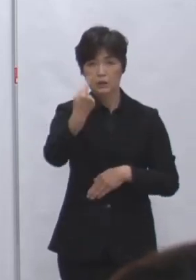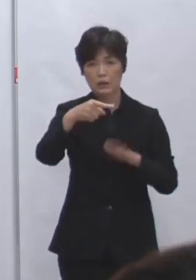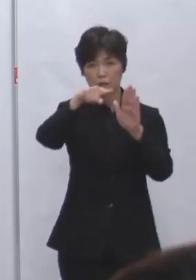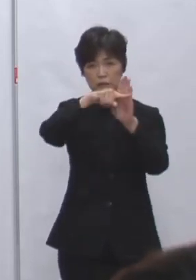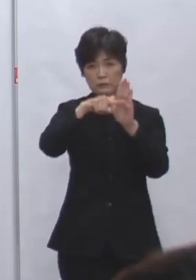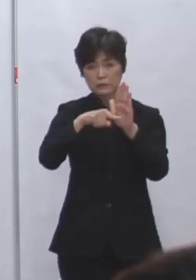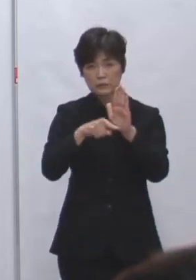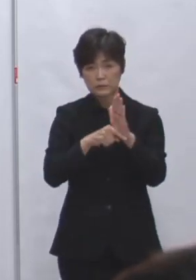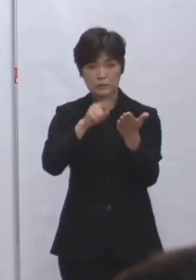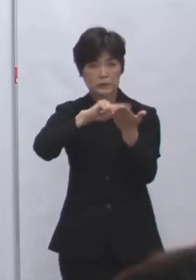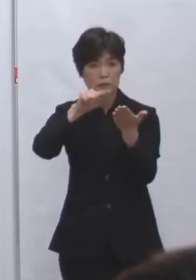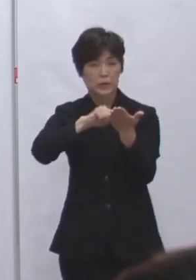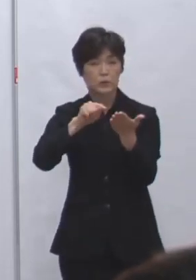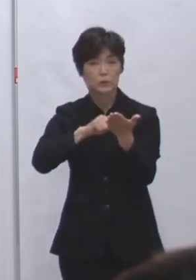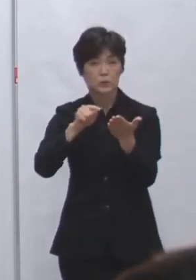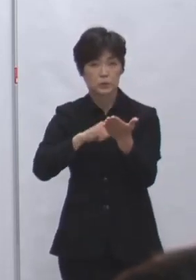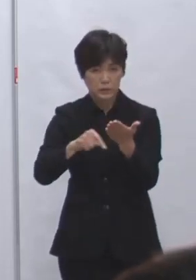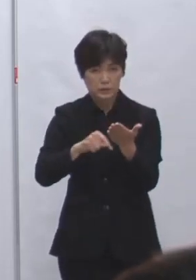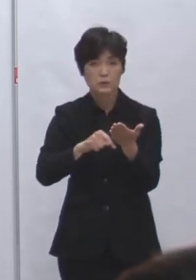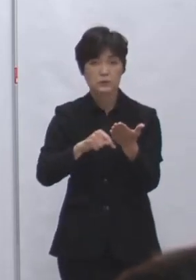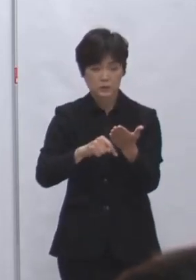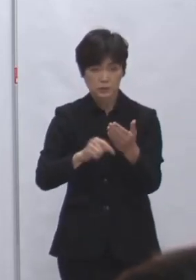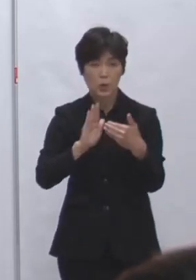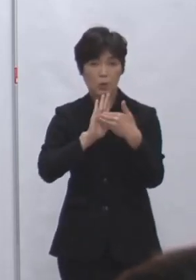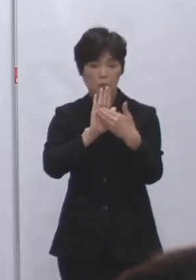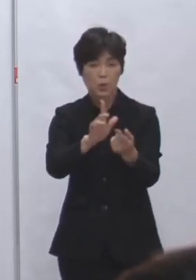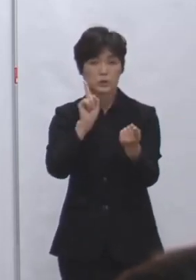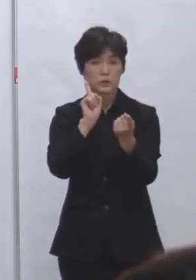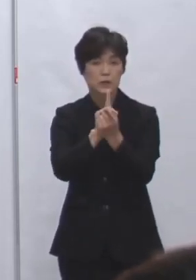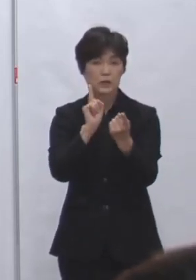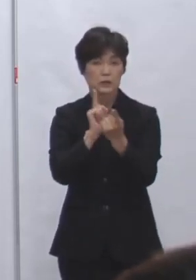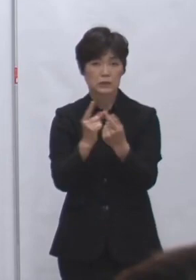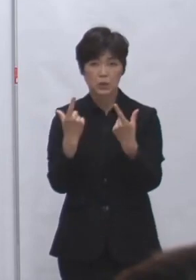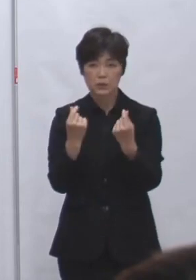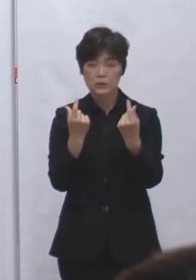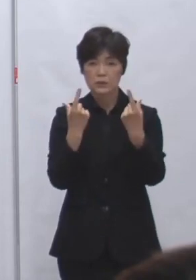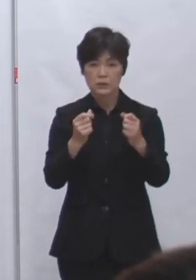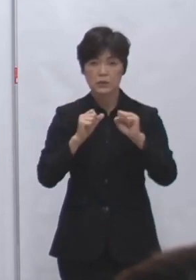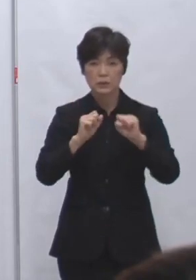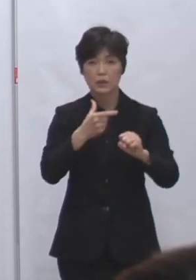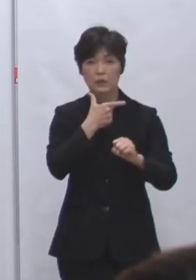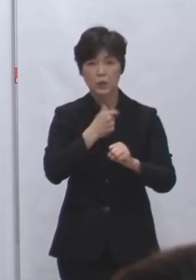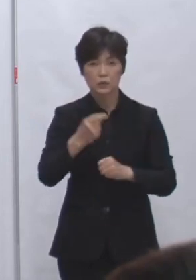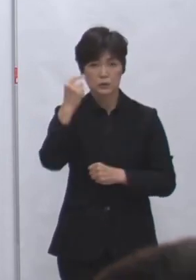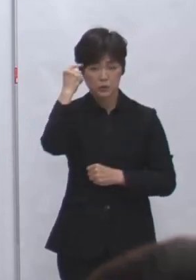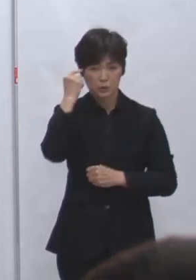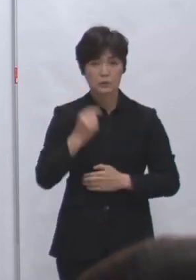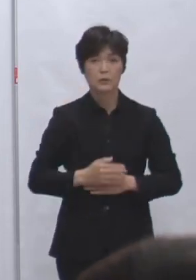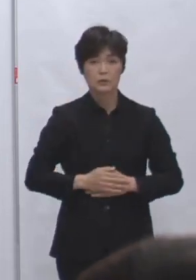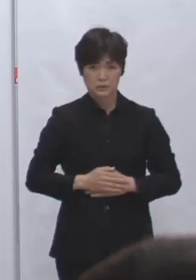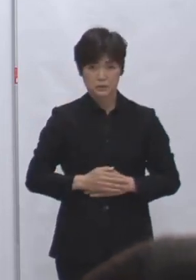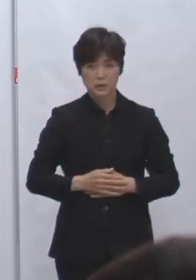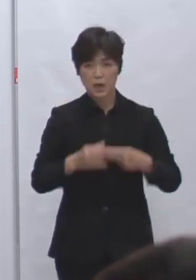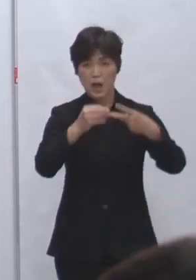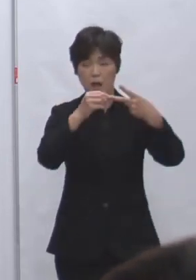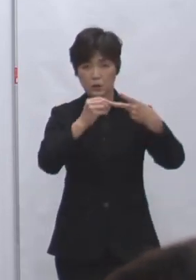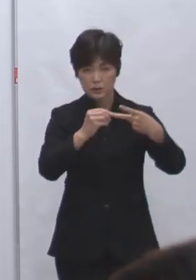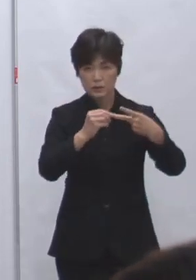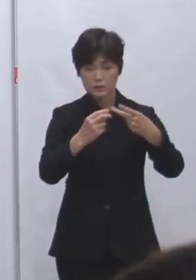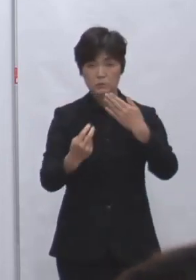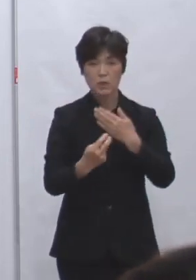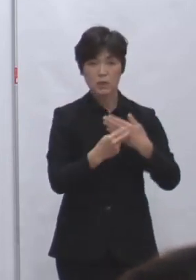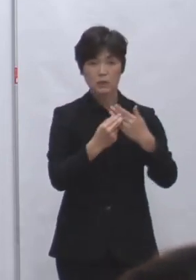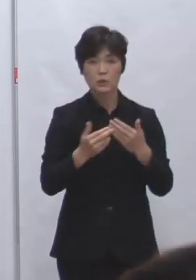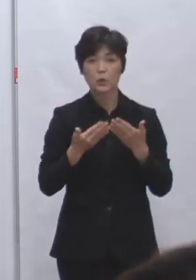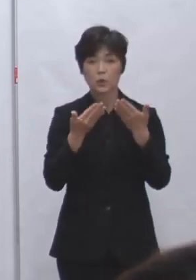ックリスト等によって感染防止対策の徹底を改めてお願いを申し上げます。さて2つ目の医療提供体